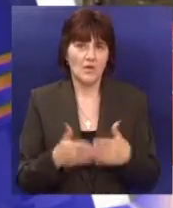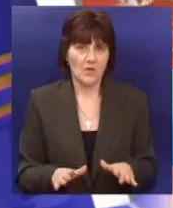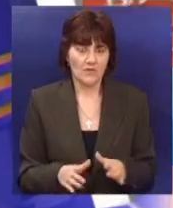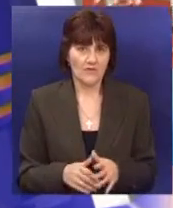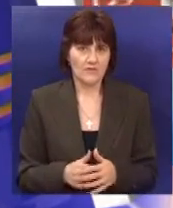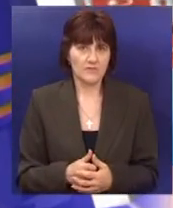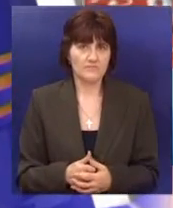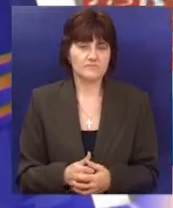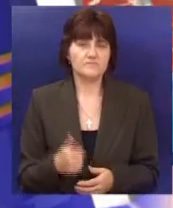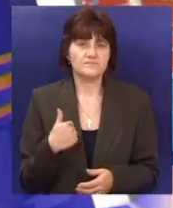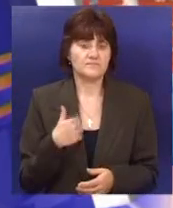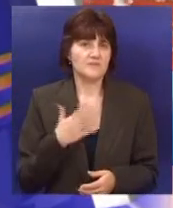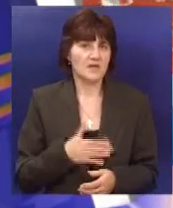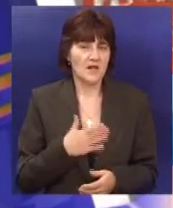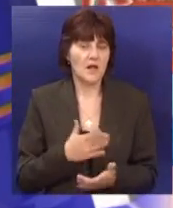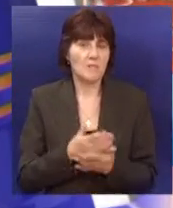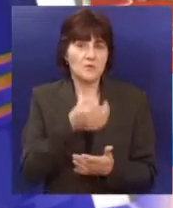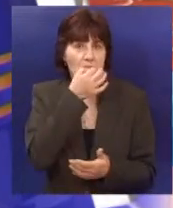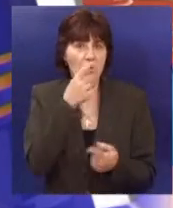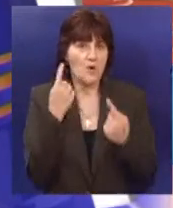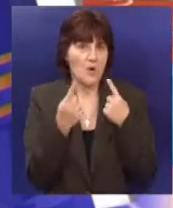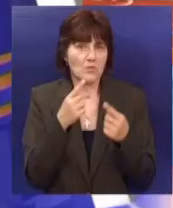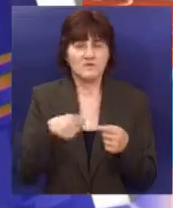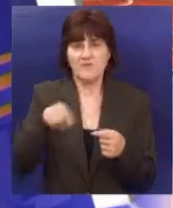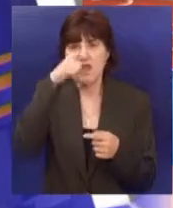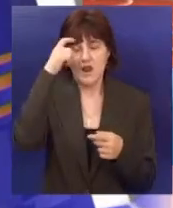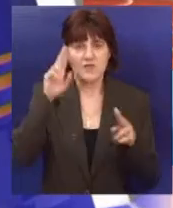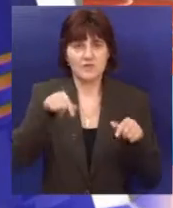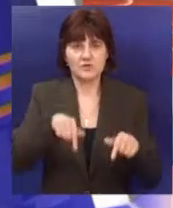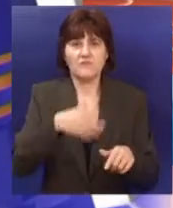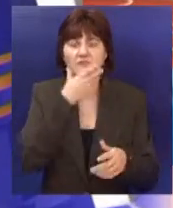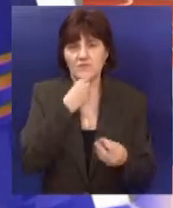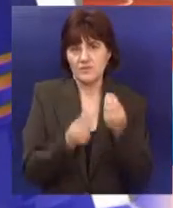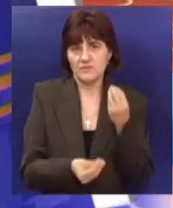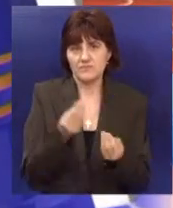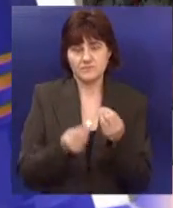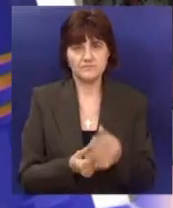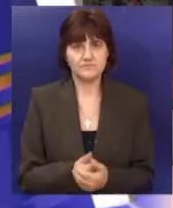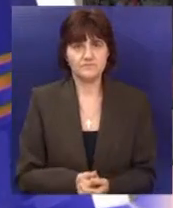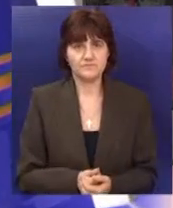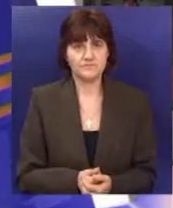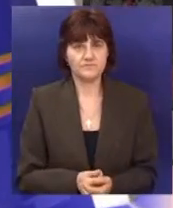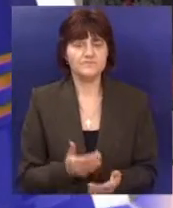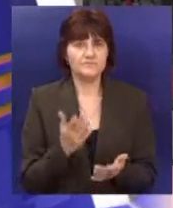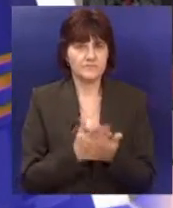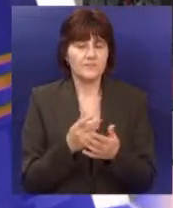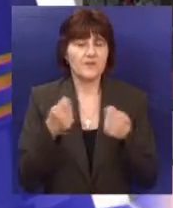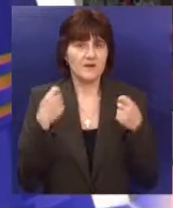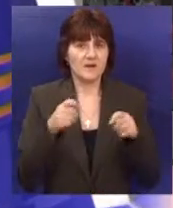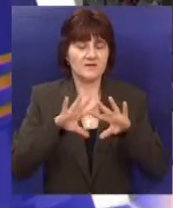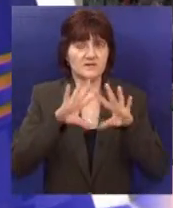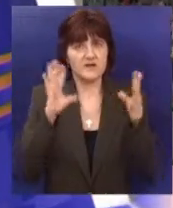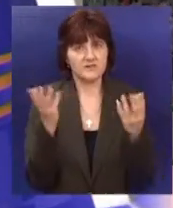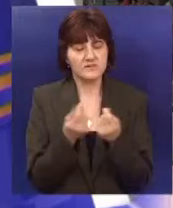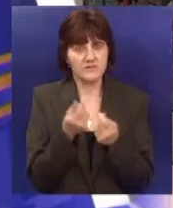otvoriti. Drago mi je što ćemo imati nove uslove bolje za rad i što ćemo moći preko leta da treniramo na ovom terenu. Teren je